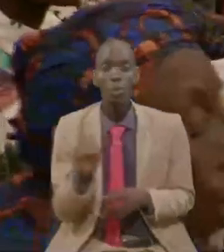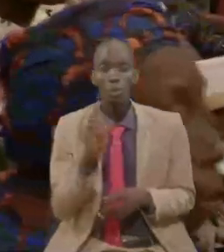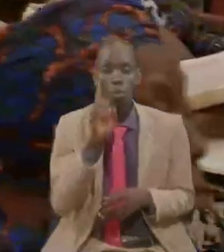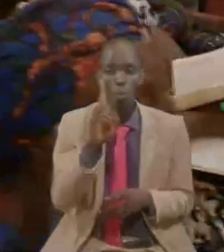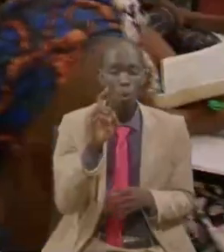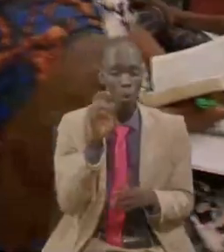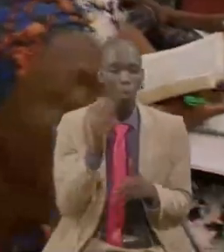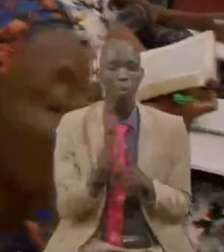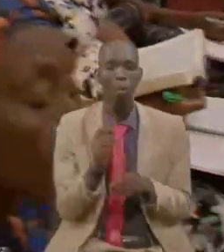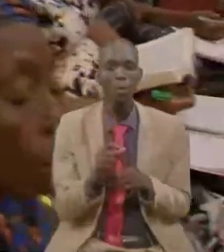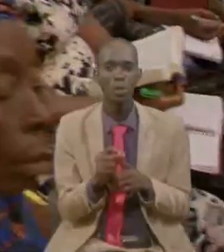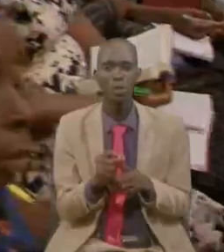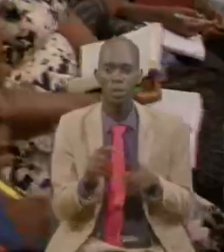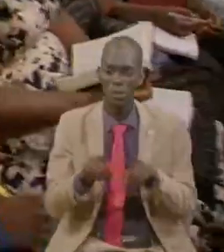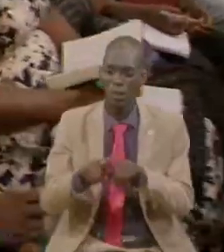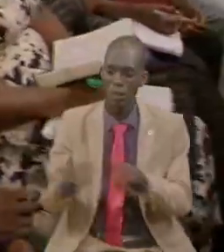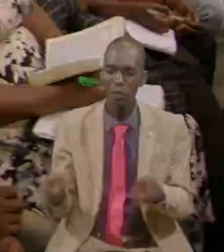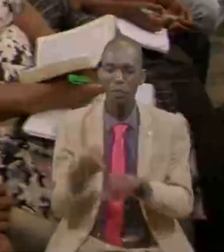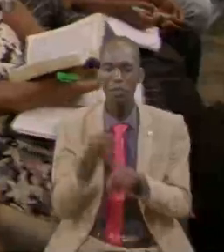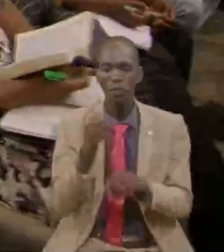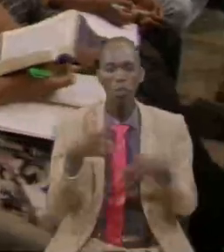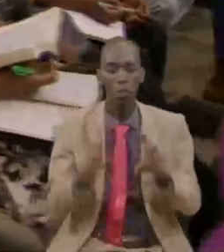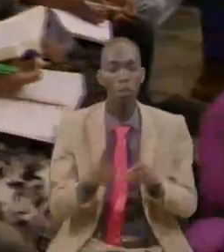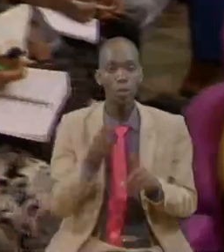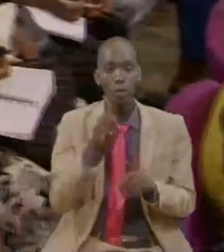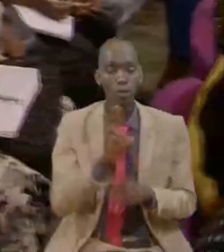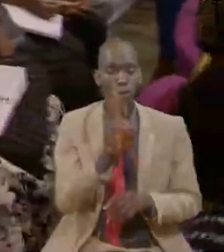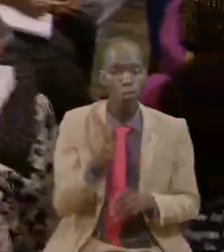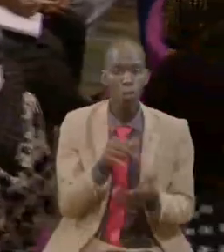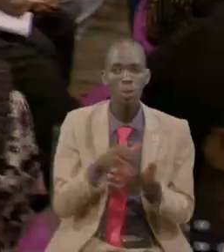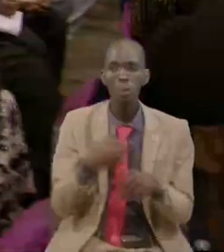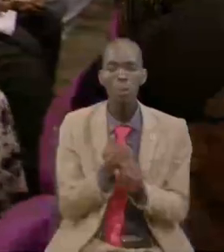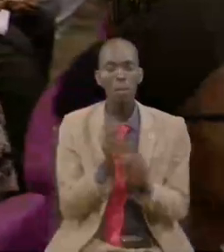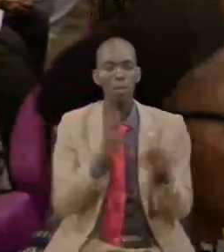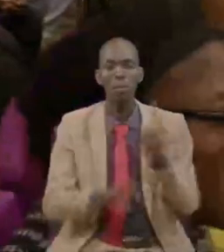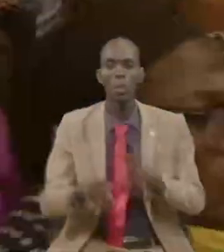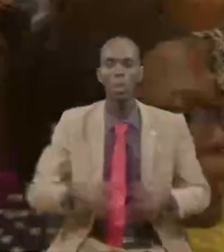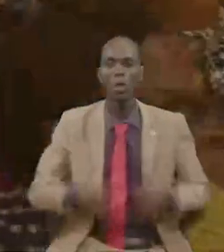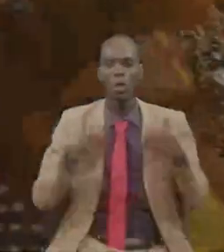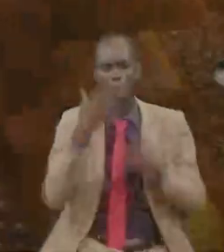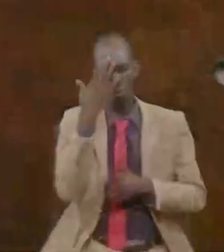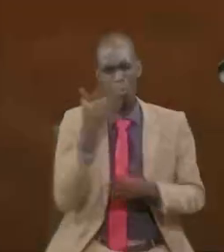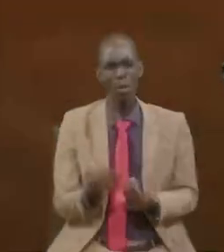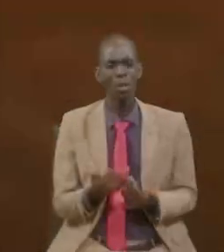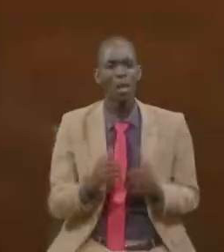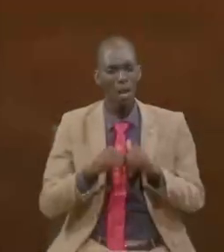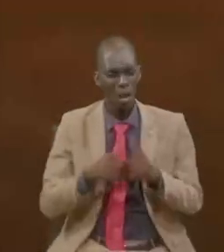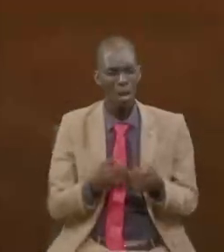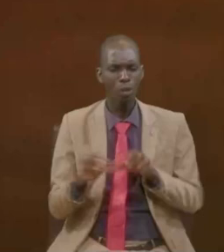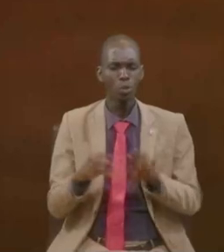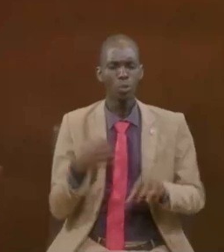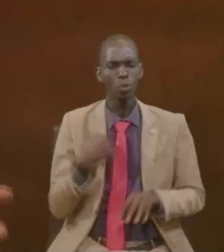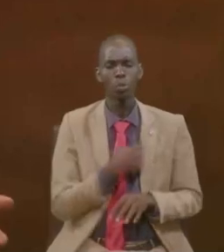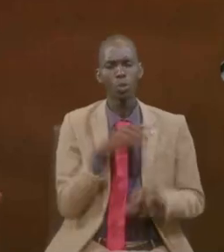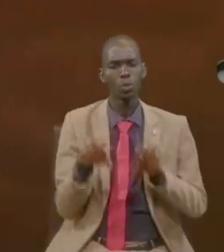irrite les gens. Employer un simple mot différent de ce que des autres fait fâcher les gens. Pourquoi